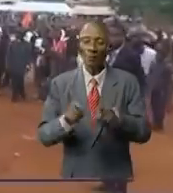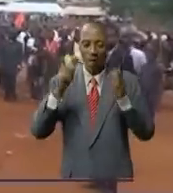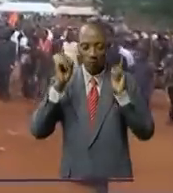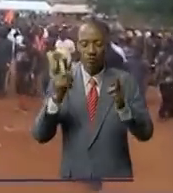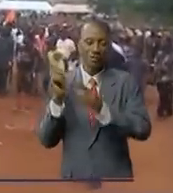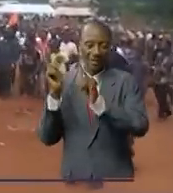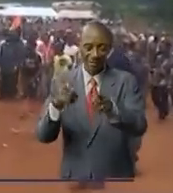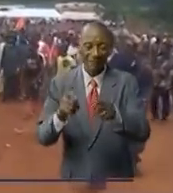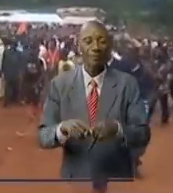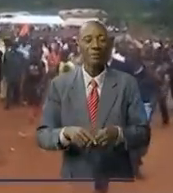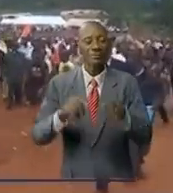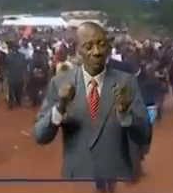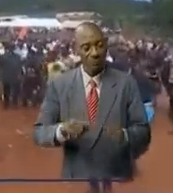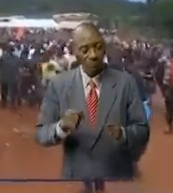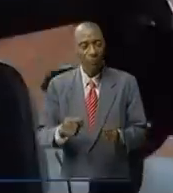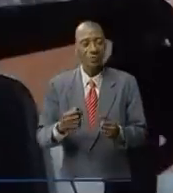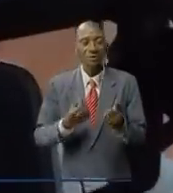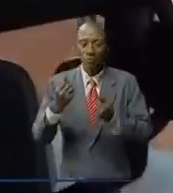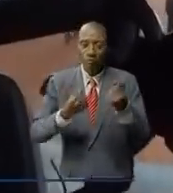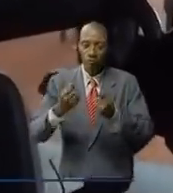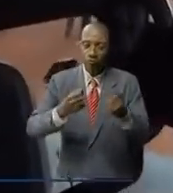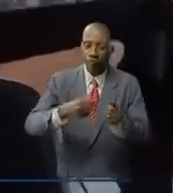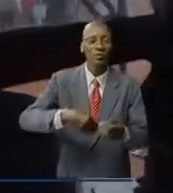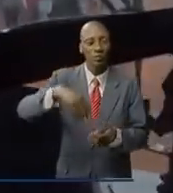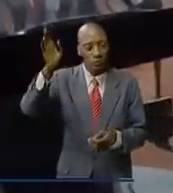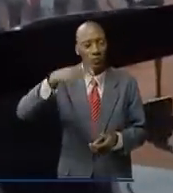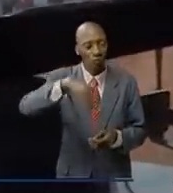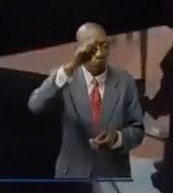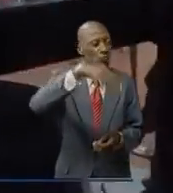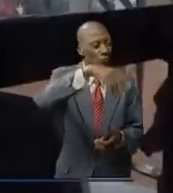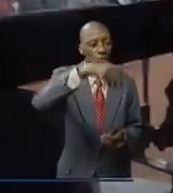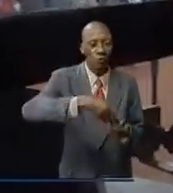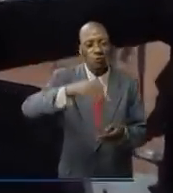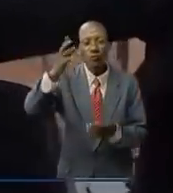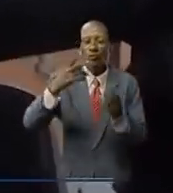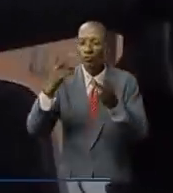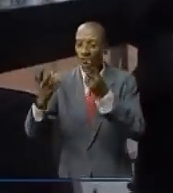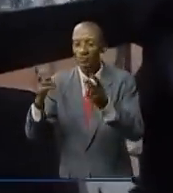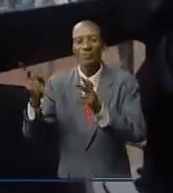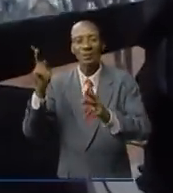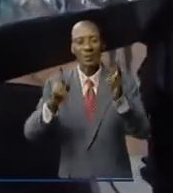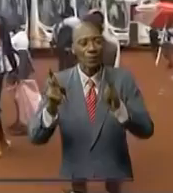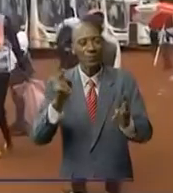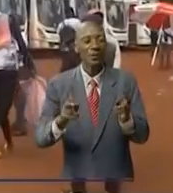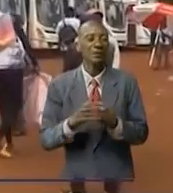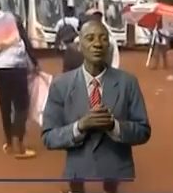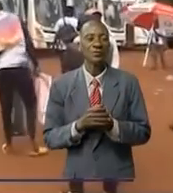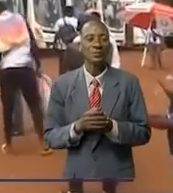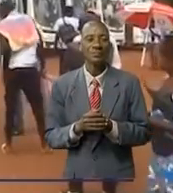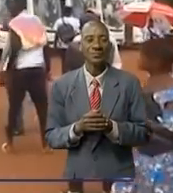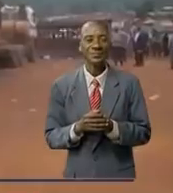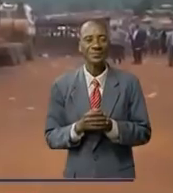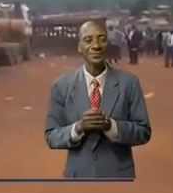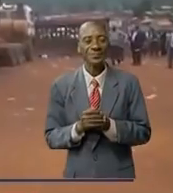le célèbre conducteur de Transco reprend le volant pour présenter l'engin à ses populations qui n'ont jamais vu pareil. Sans